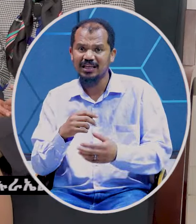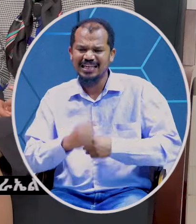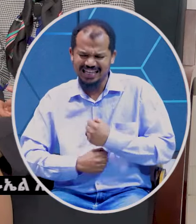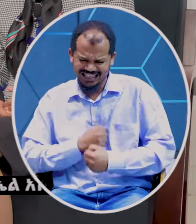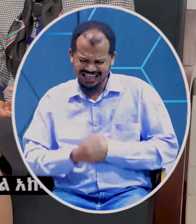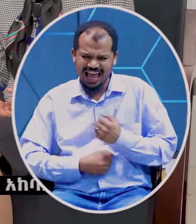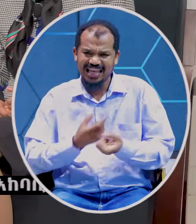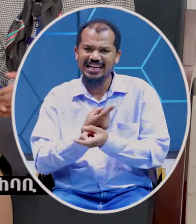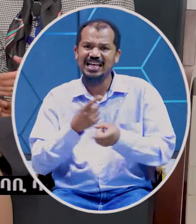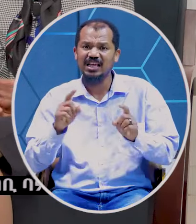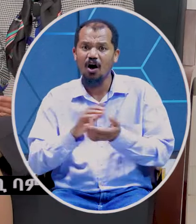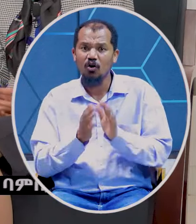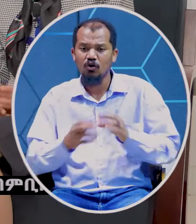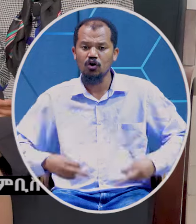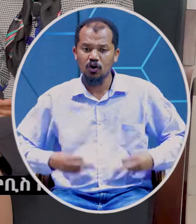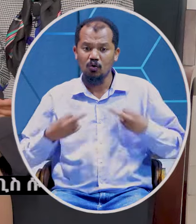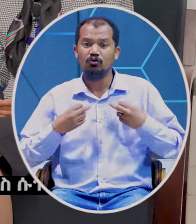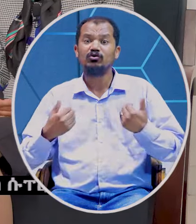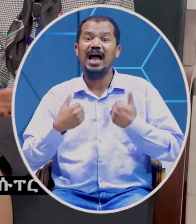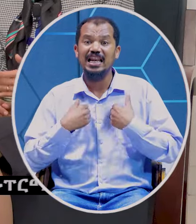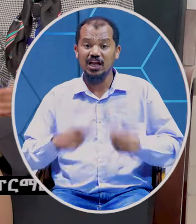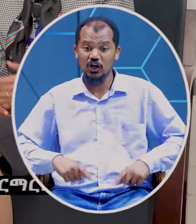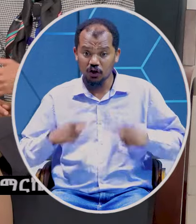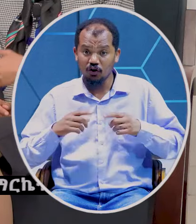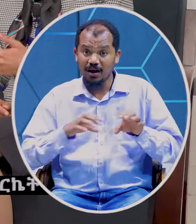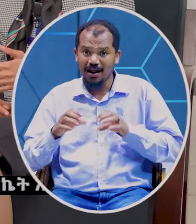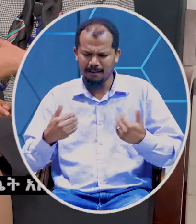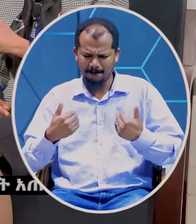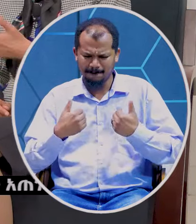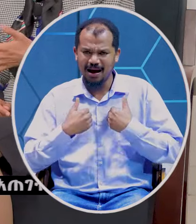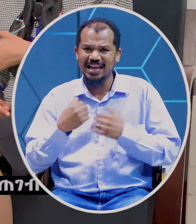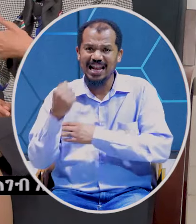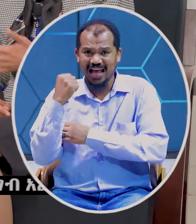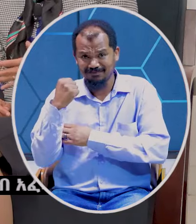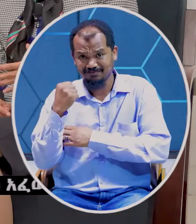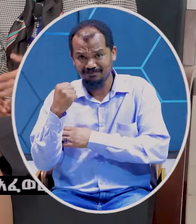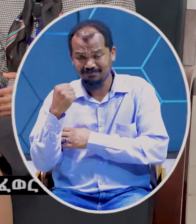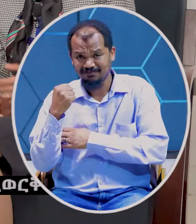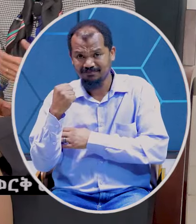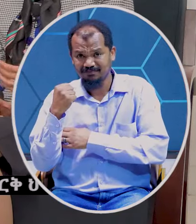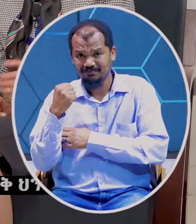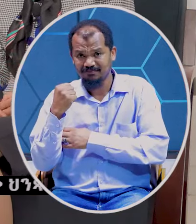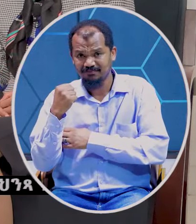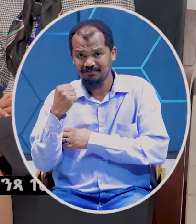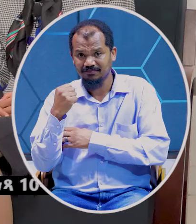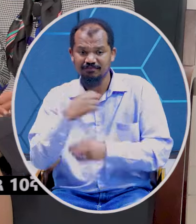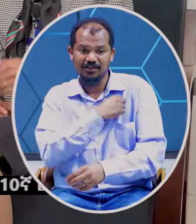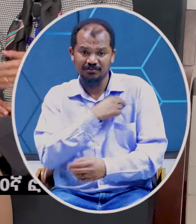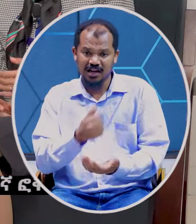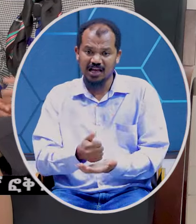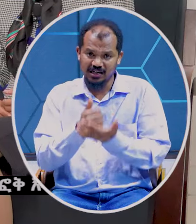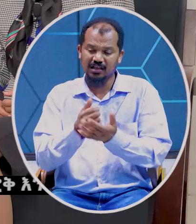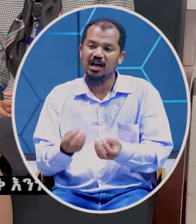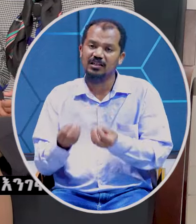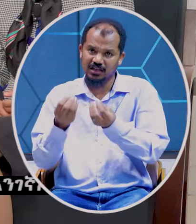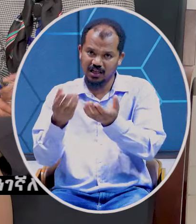ሆኖ ከስቃይ ነፃ ሆኖ ህይወቱ እስካለ ድረስ እንዲኖር ለማድረግ ባለን ሪሶርስ ባለን አቅም ህክምና